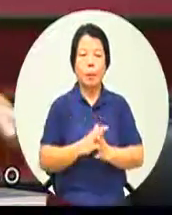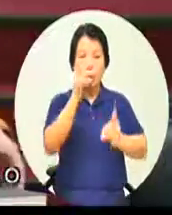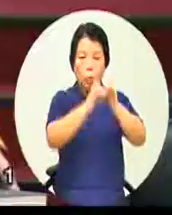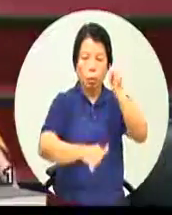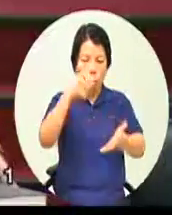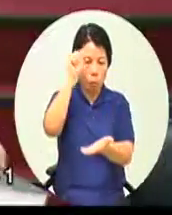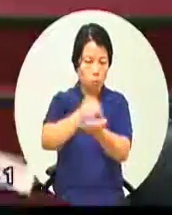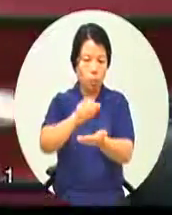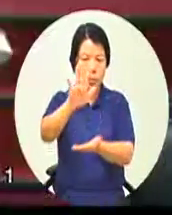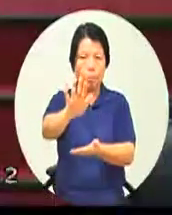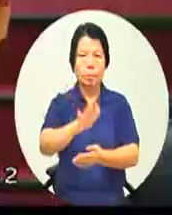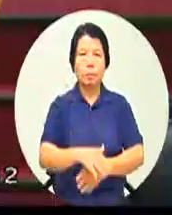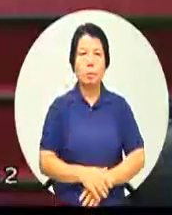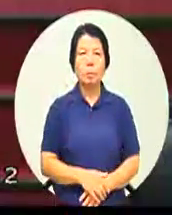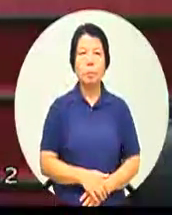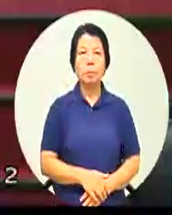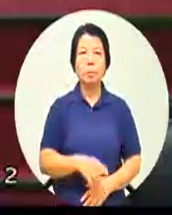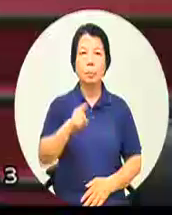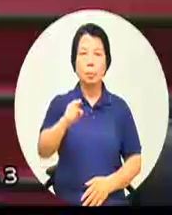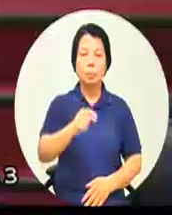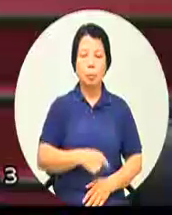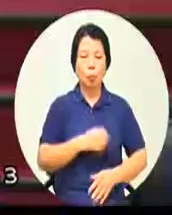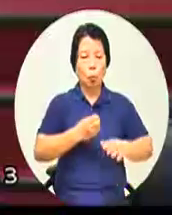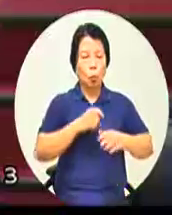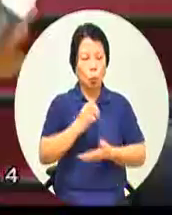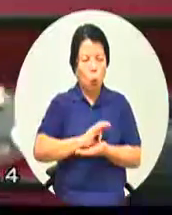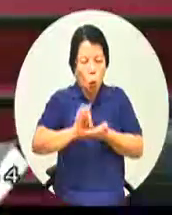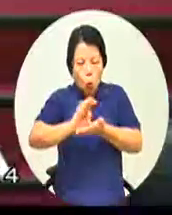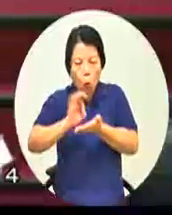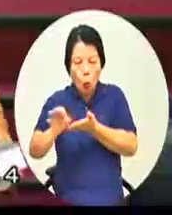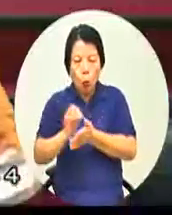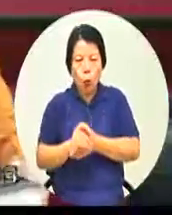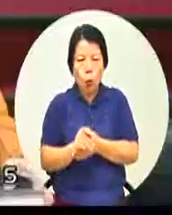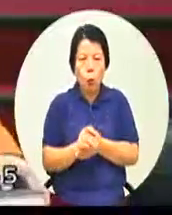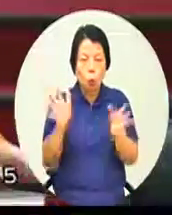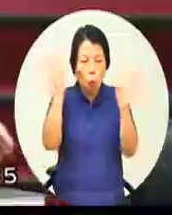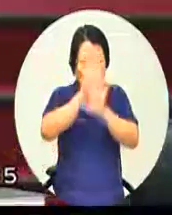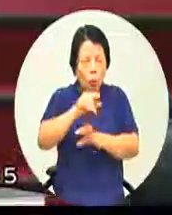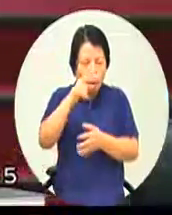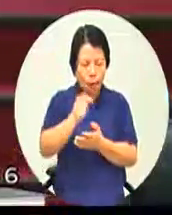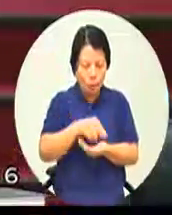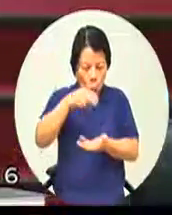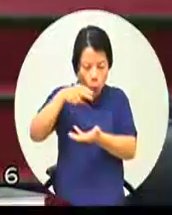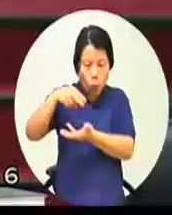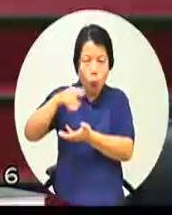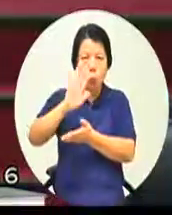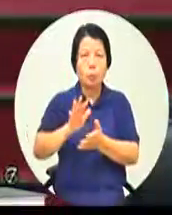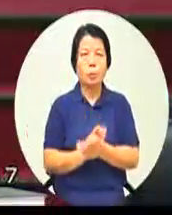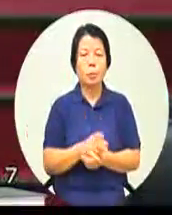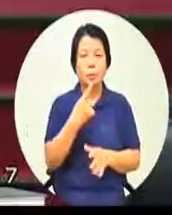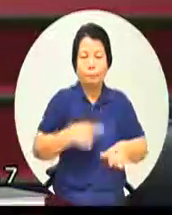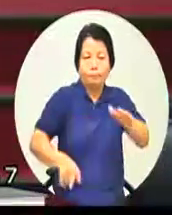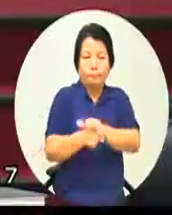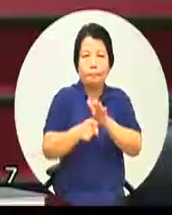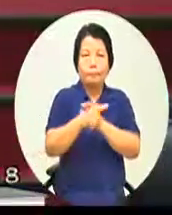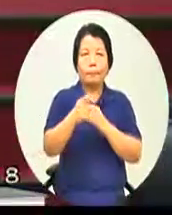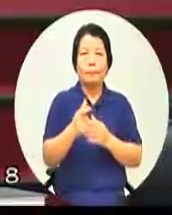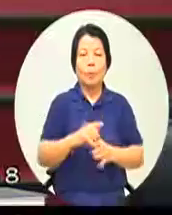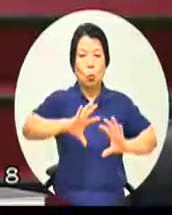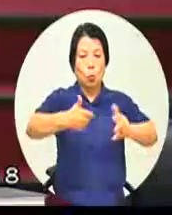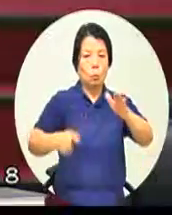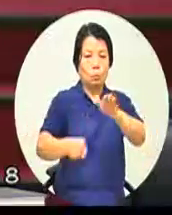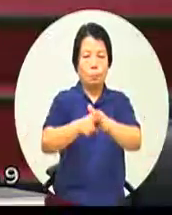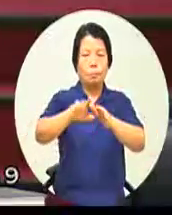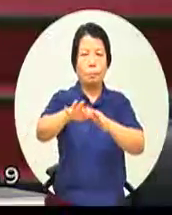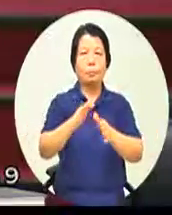历史有记载哦，嘿，我阁真用心查明，阁背解看，总共造反大约官方统计几件？